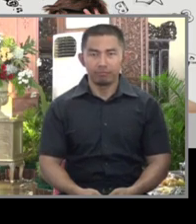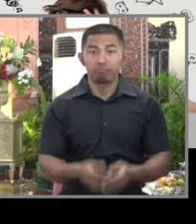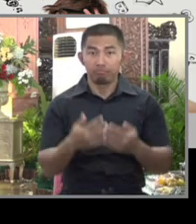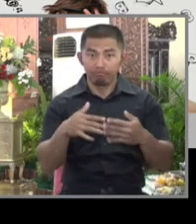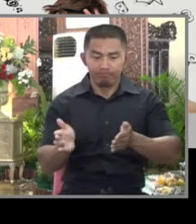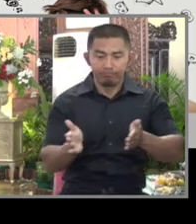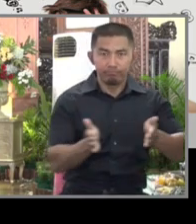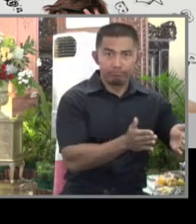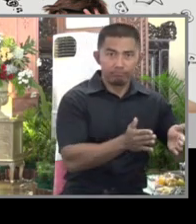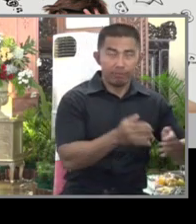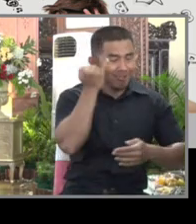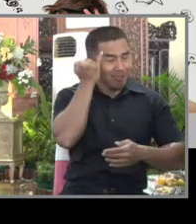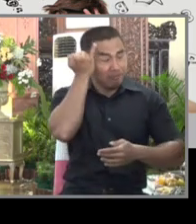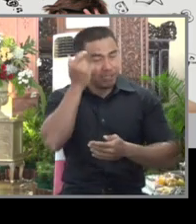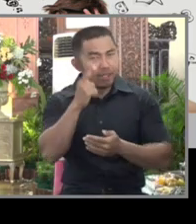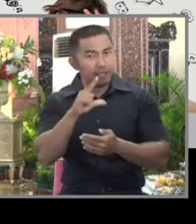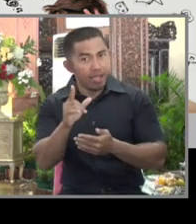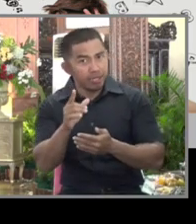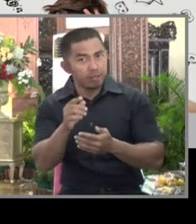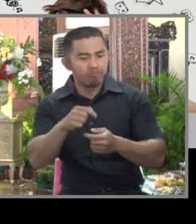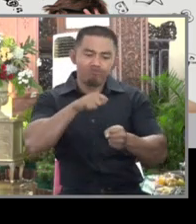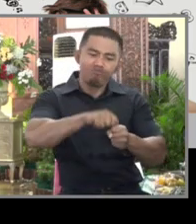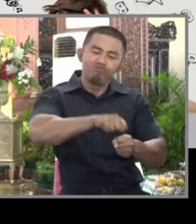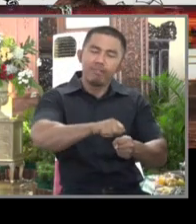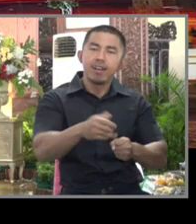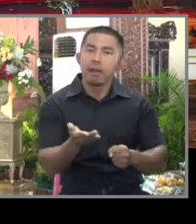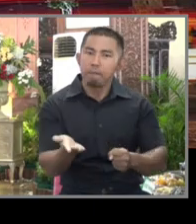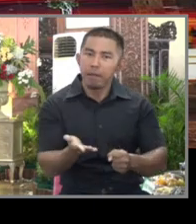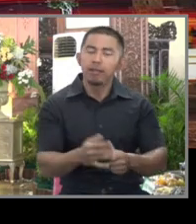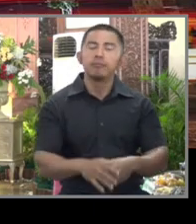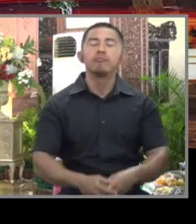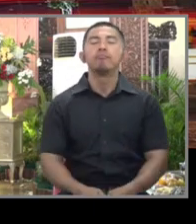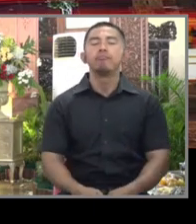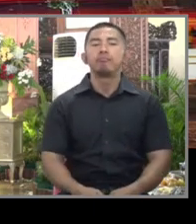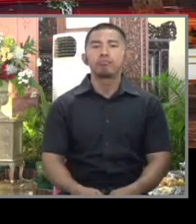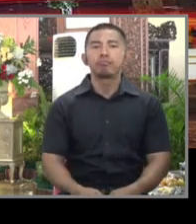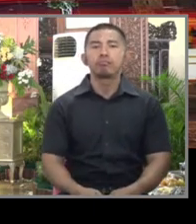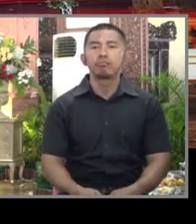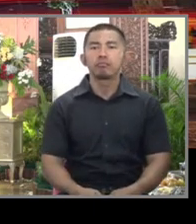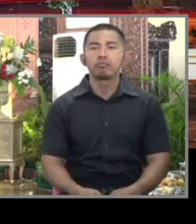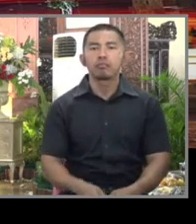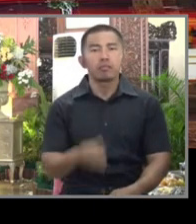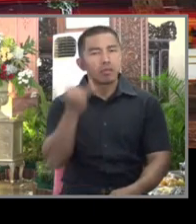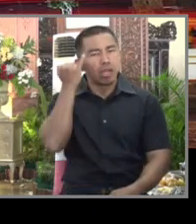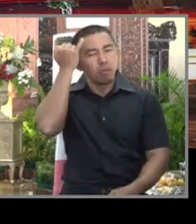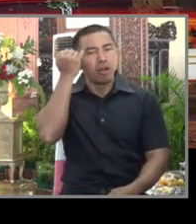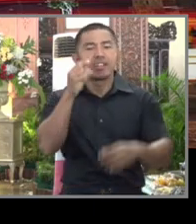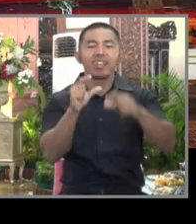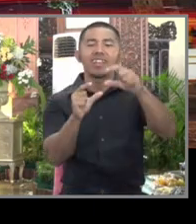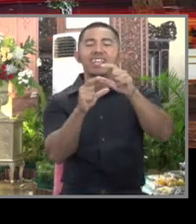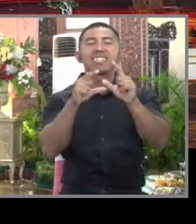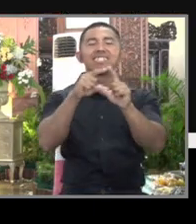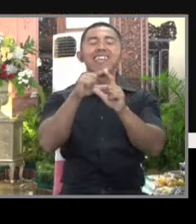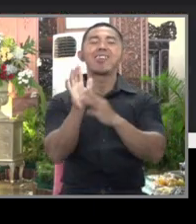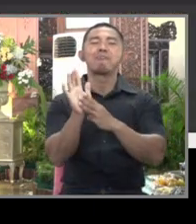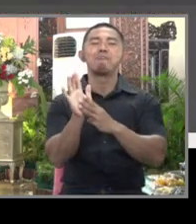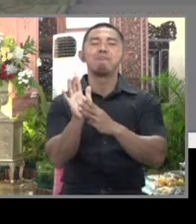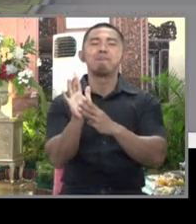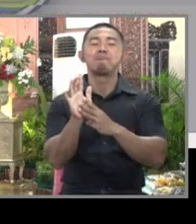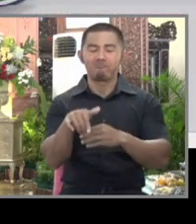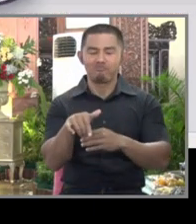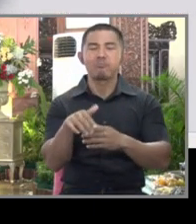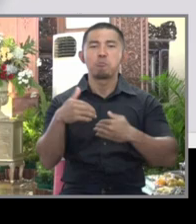Kemudian inovasi-inovasi yang dilakukan oleh Kabupaten Jepara, Pak Gubernur, yaitu inovasi sumber daya manusia dengan